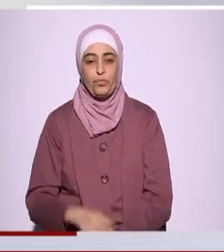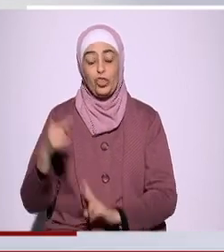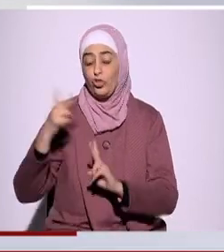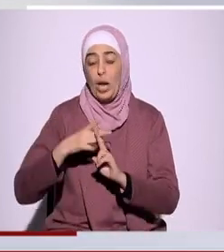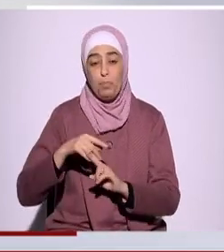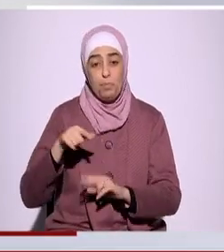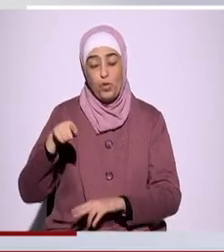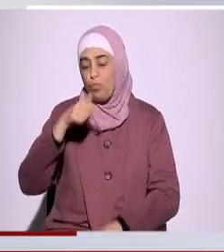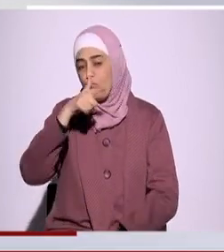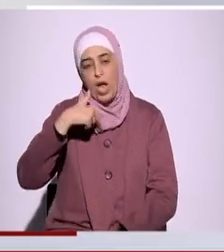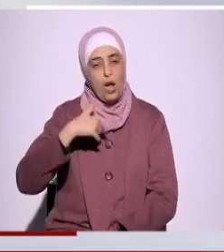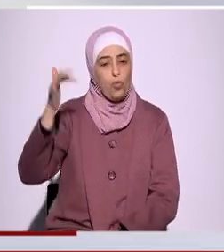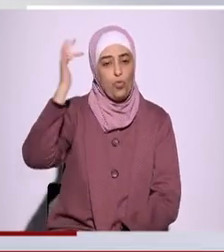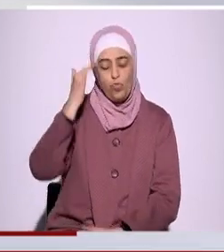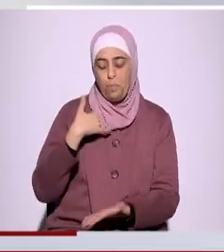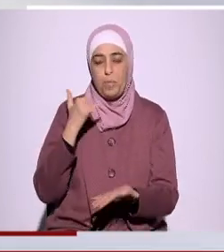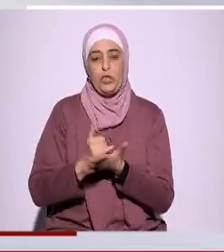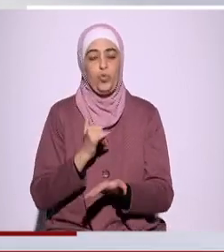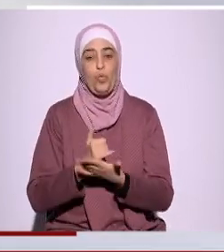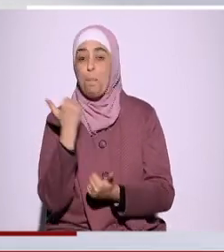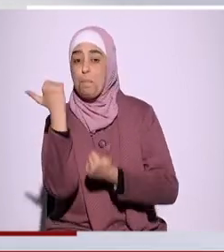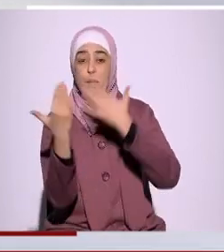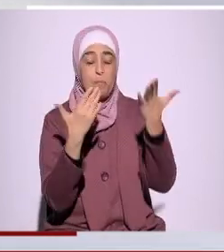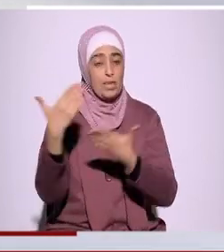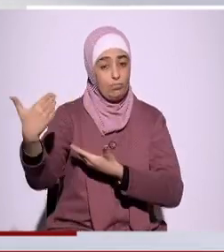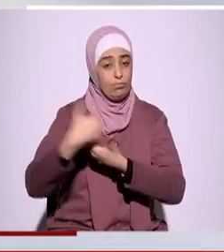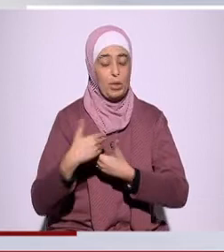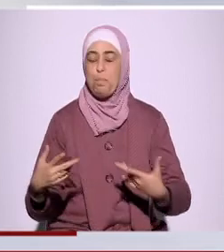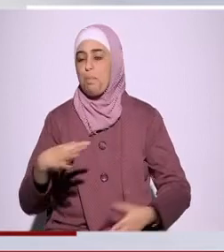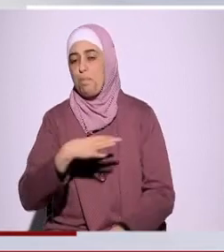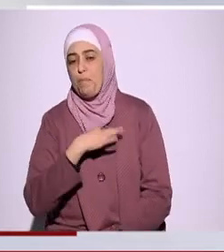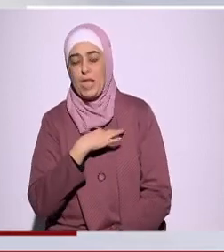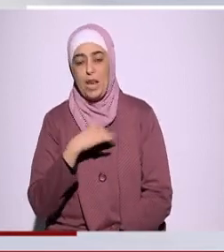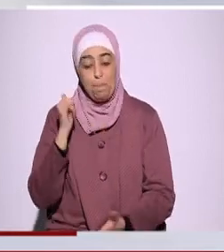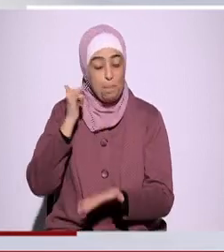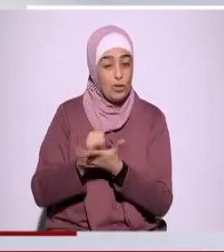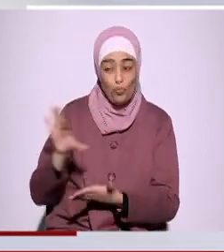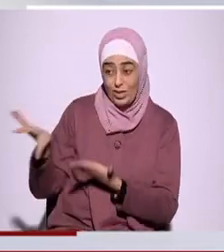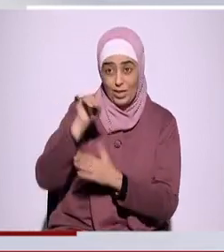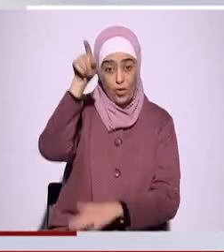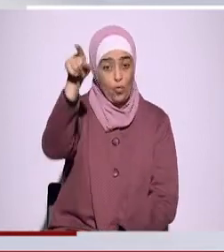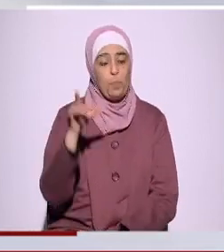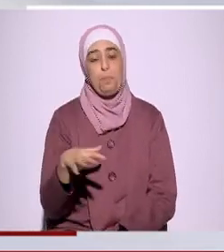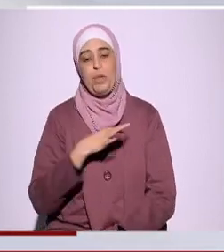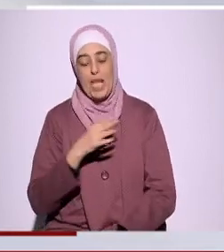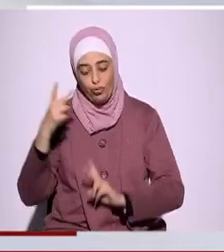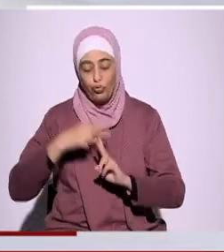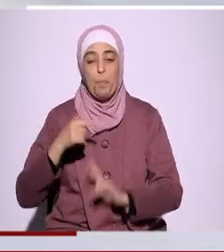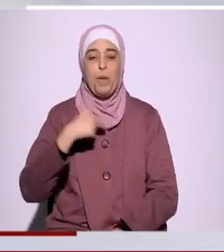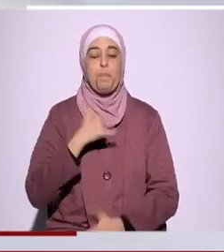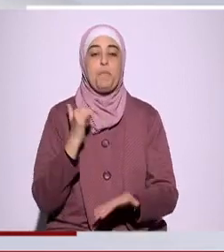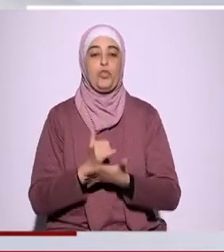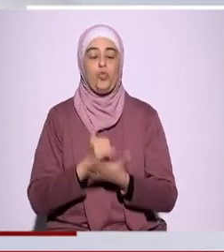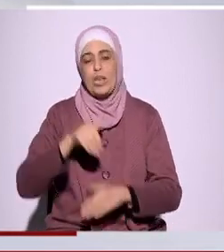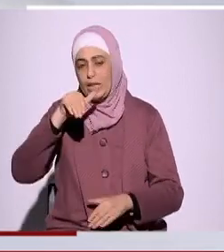اراده حره لا يريد من اي مجتمع دولي يحدد له من يحكم. الشعب هو يريد ان يحكم